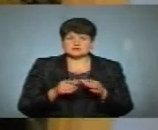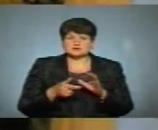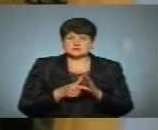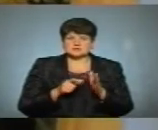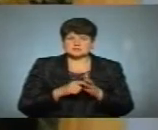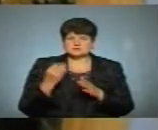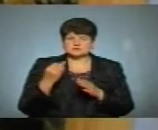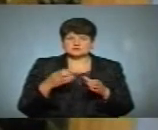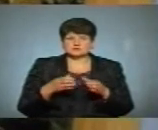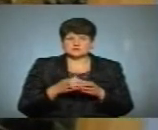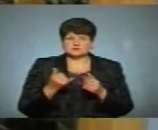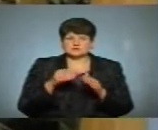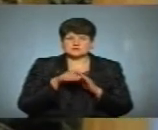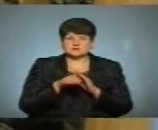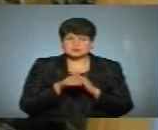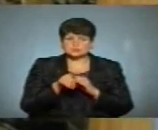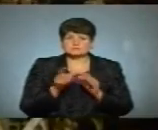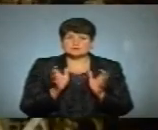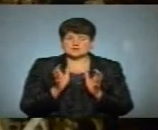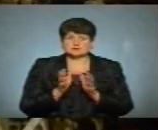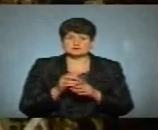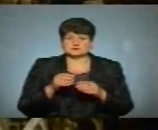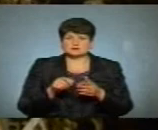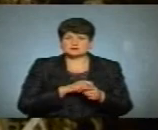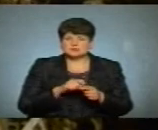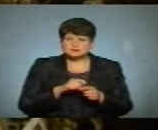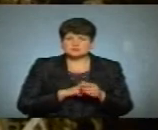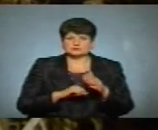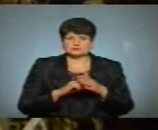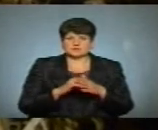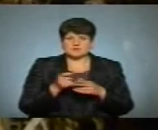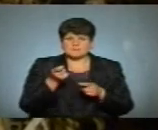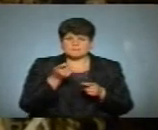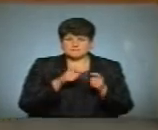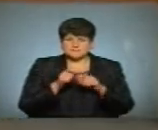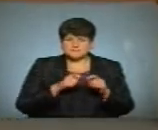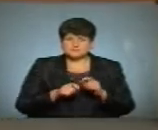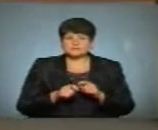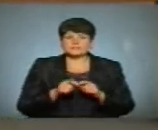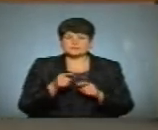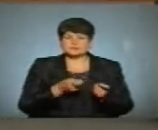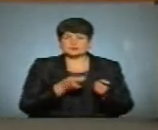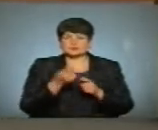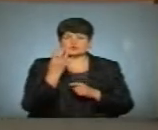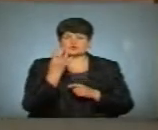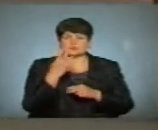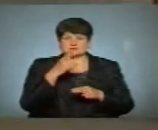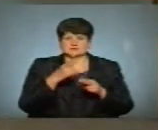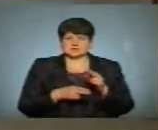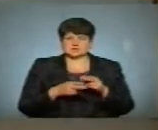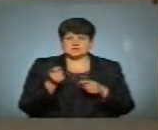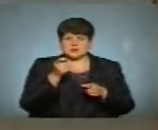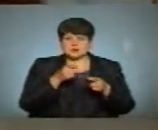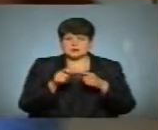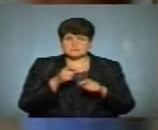зараз слугує складом. Тут зберігають тканину, основу та маскувальні сітки. Першокурсники виносять 4 завершені маскувальні